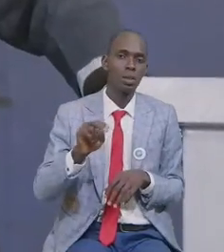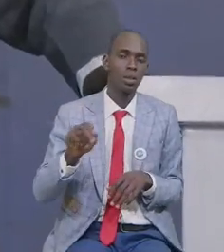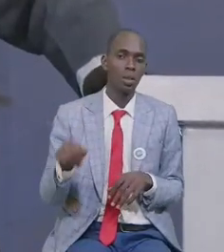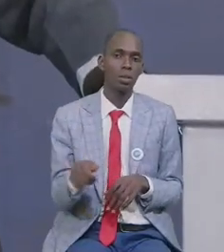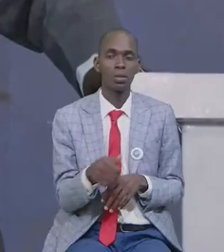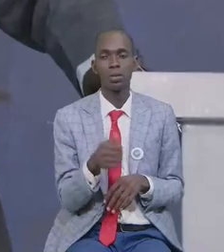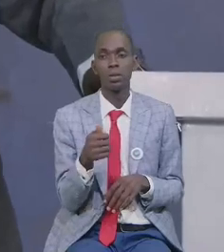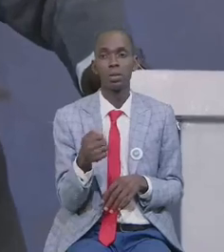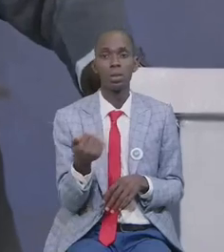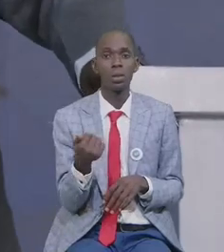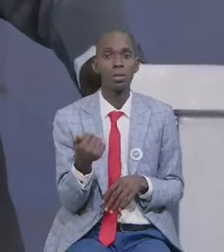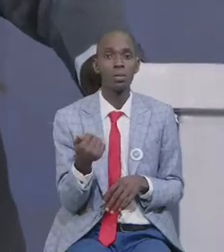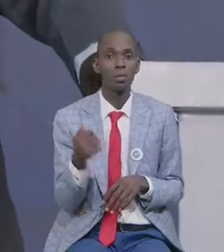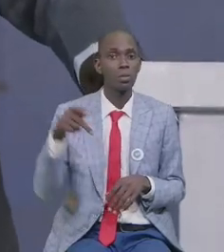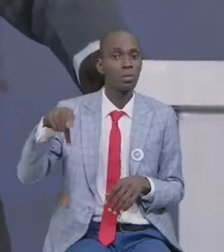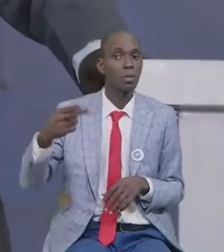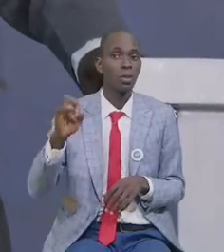L'Église a besoin